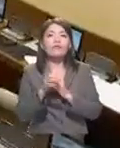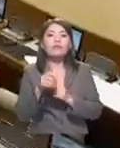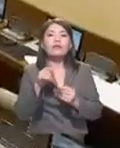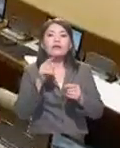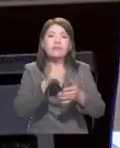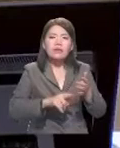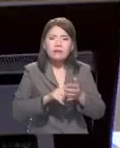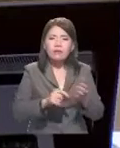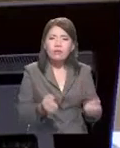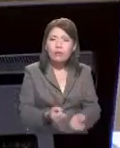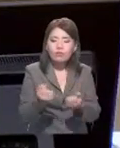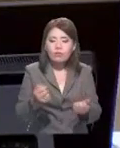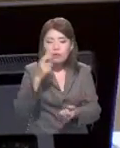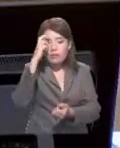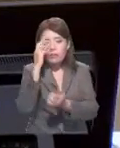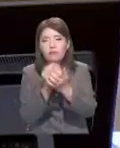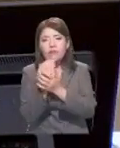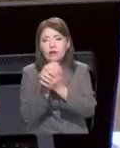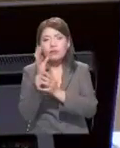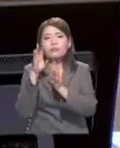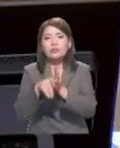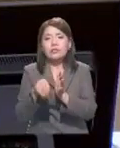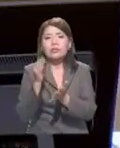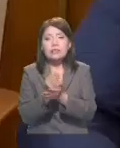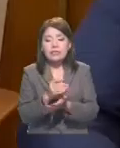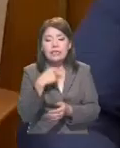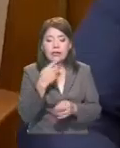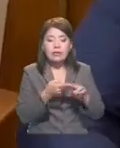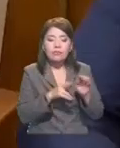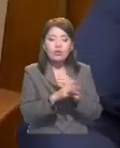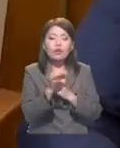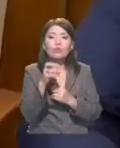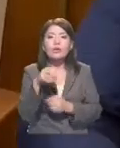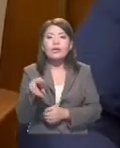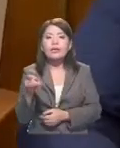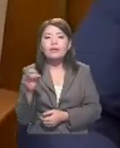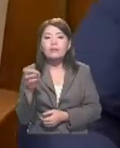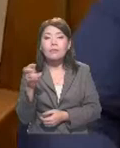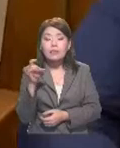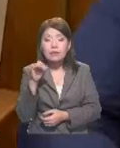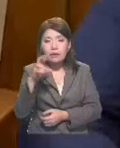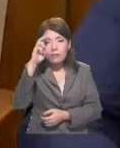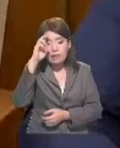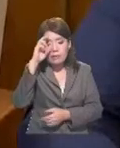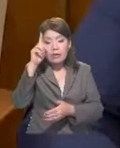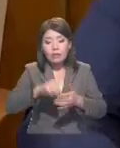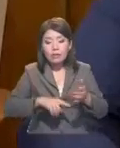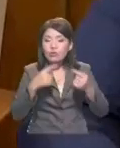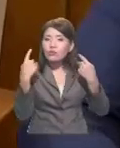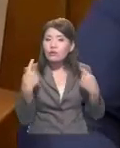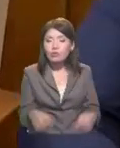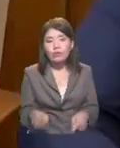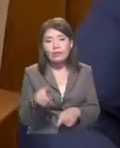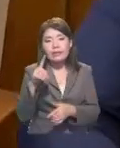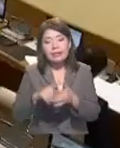қолдаушылар биліктің жоғары сатыларында да отыр. Осылай деген мәжіліс депутаты Ермұрат Бапи, мемлекет діннен бөлек, немесе